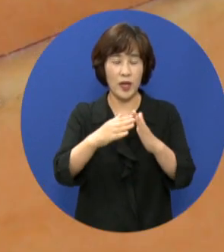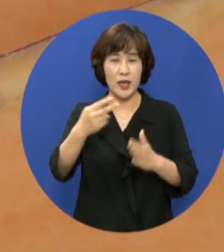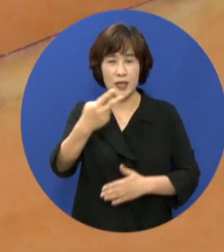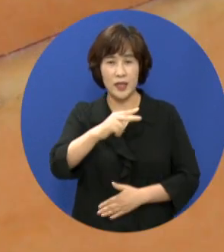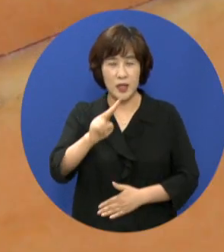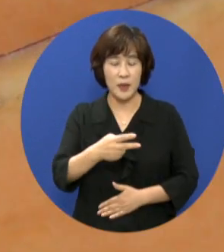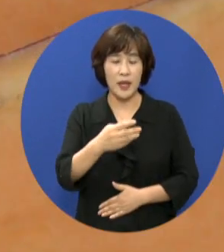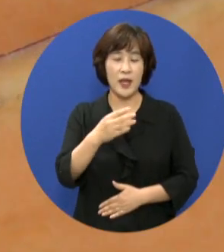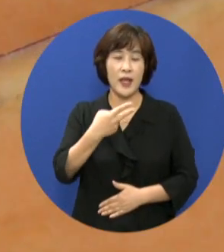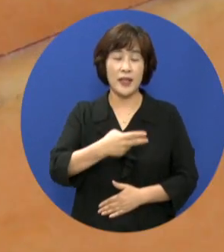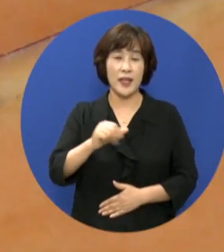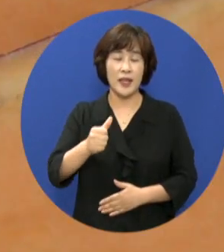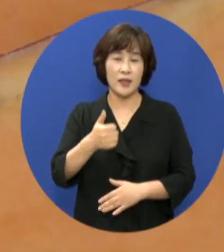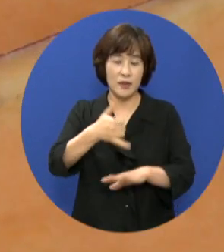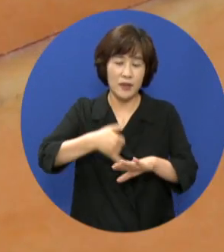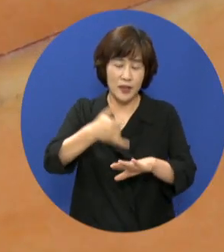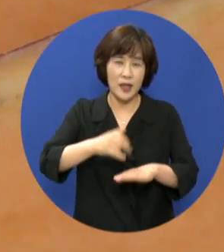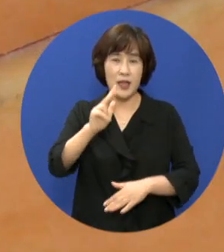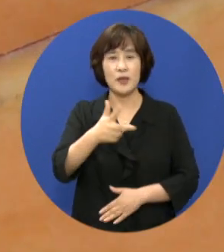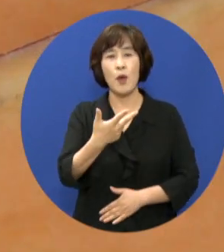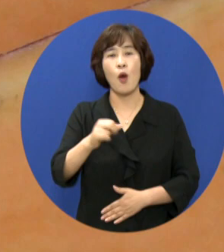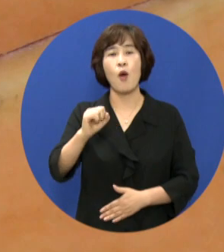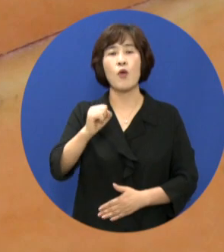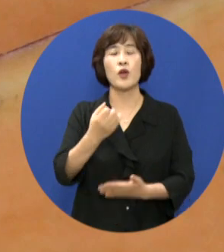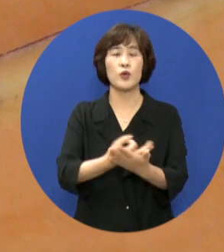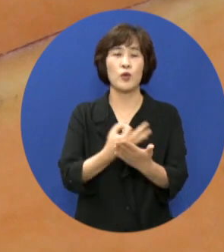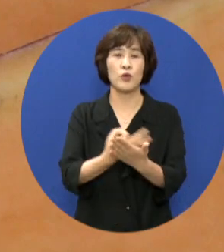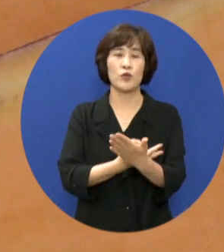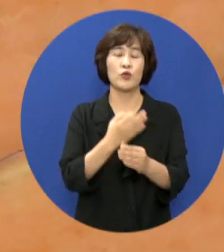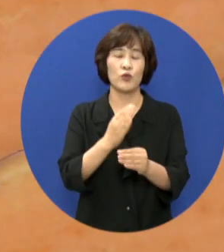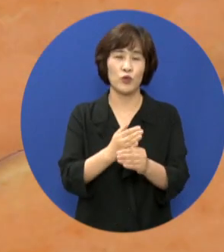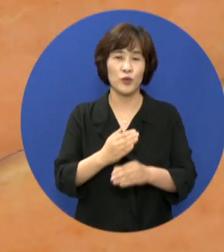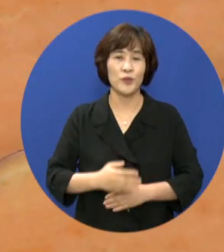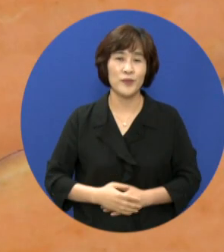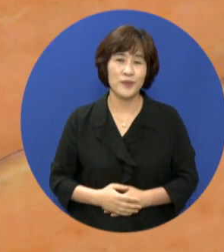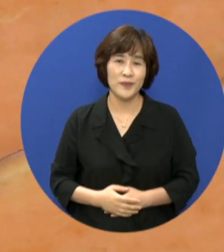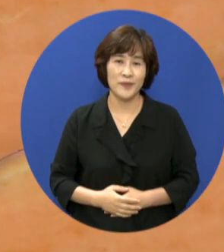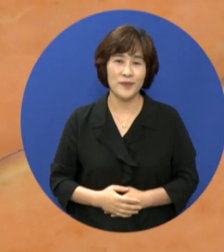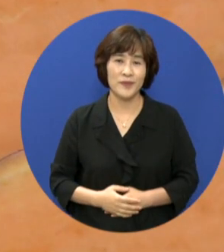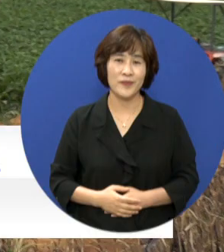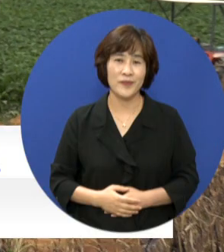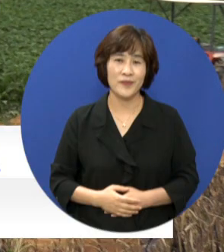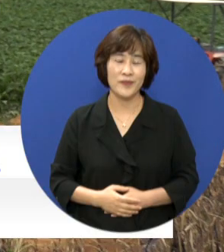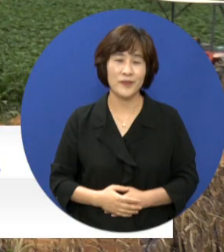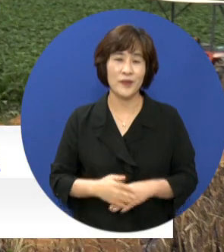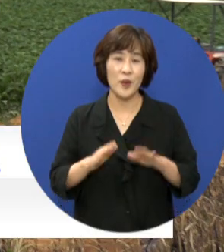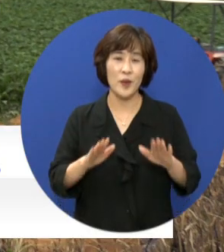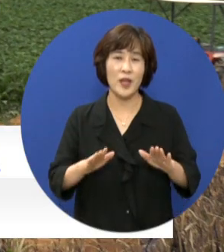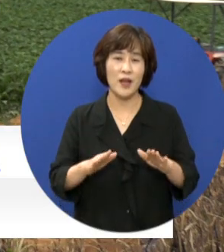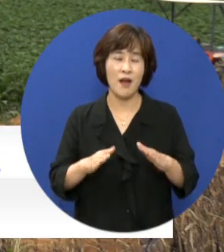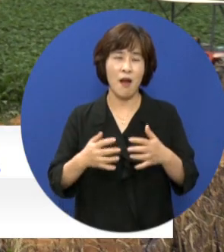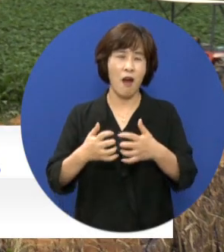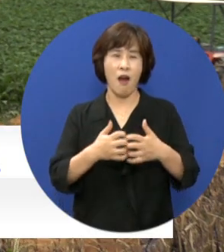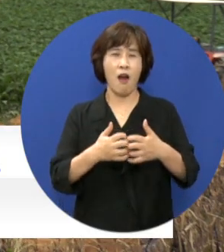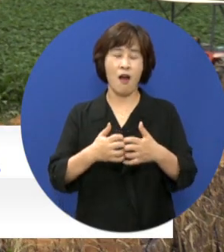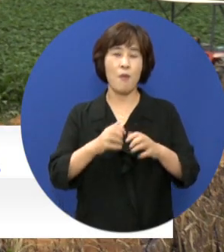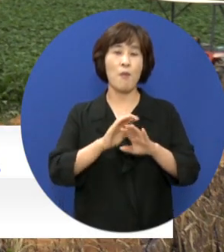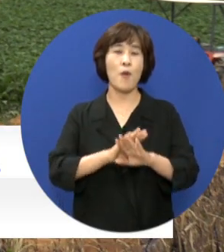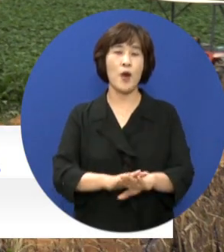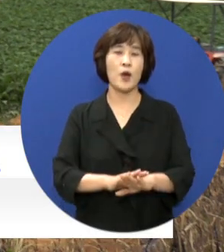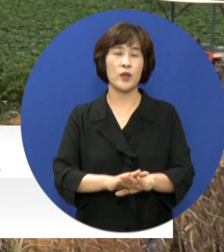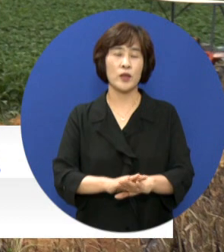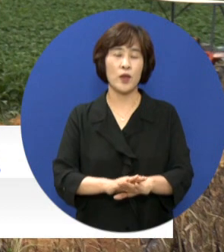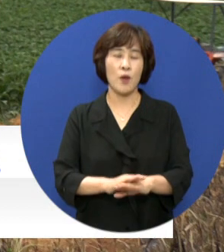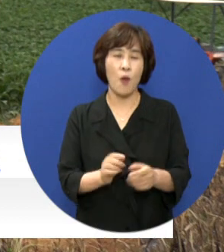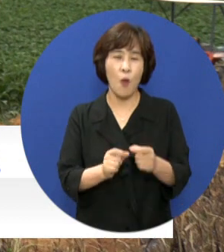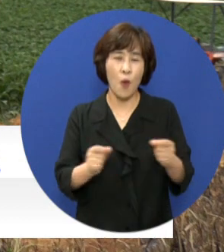2200여 헥타르 를 재배해 700억 원의 소득을 올릴 것으로 기대하고 있습니다 처 서울의 냉동 보관했다 해도 그래서